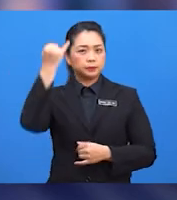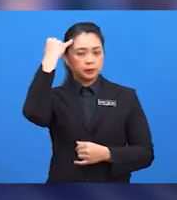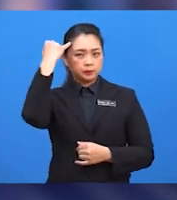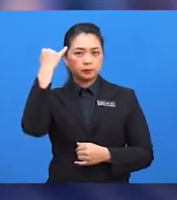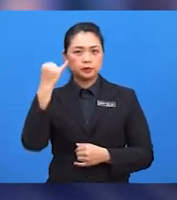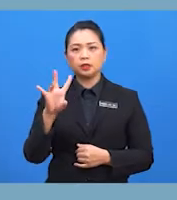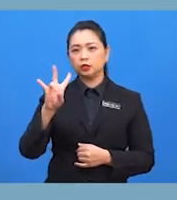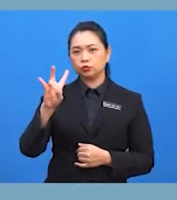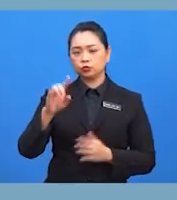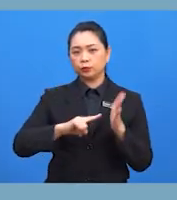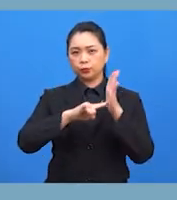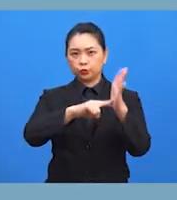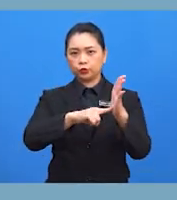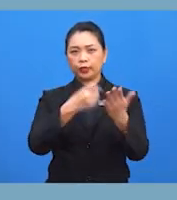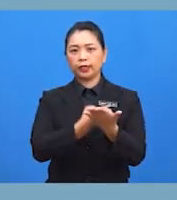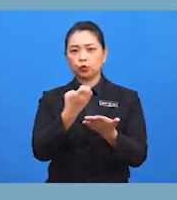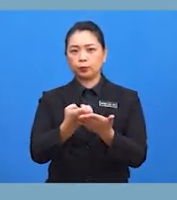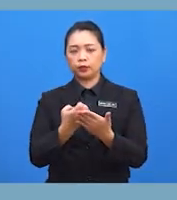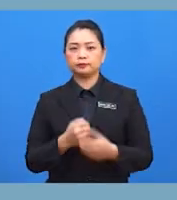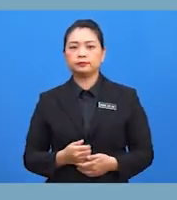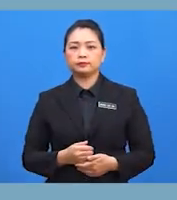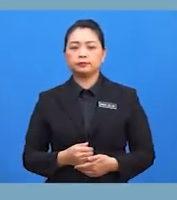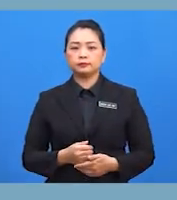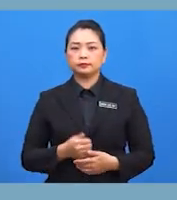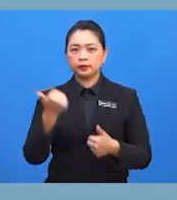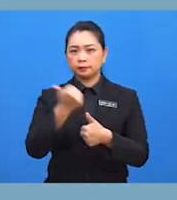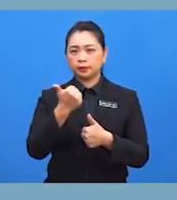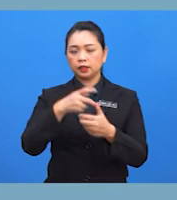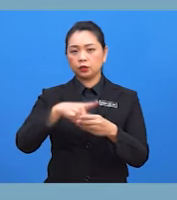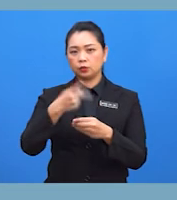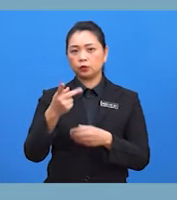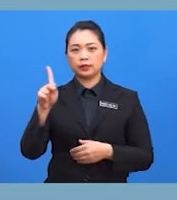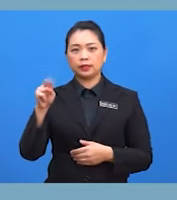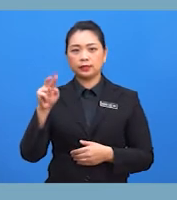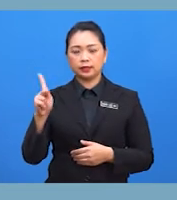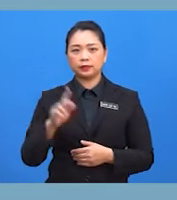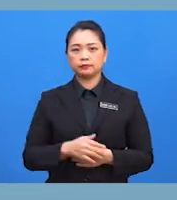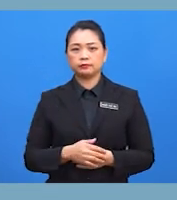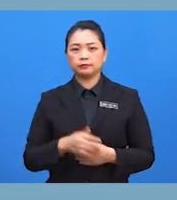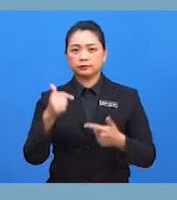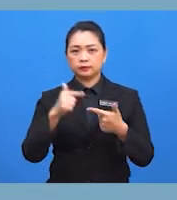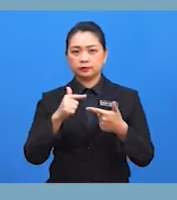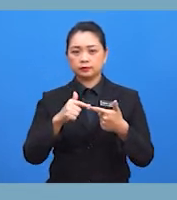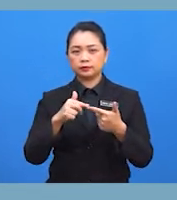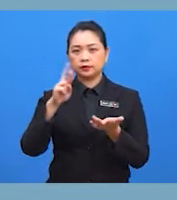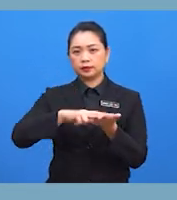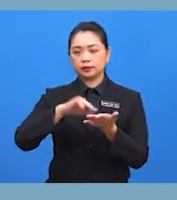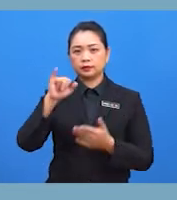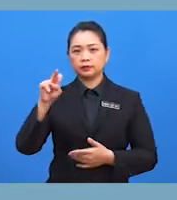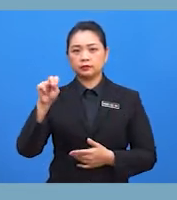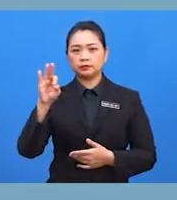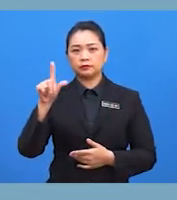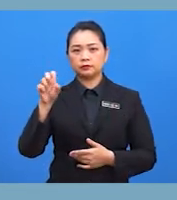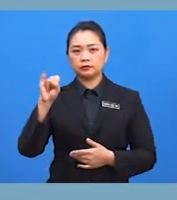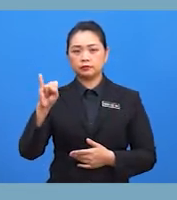kembali 7 petunjuk ekonomi. Yang pertama, keluaran negara kasar. Yang kedua, kadar